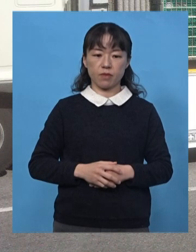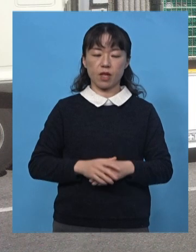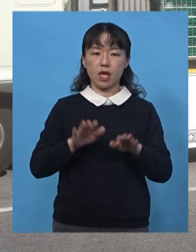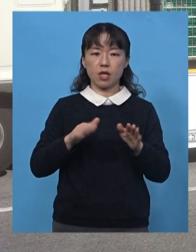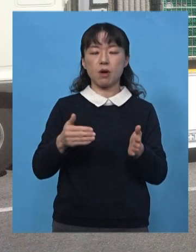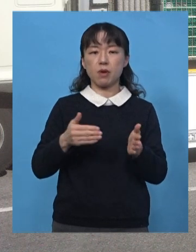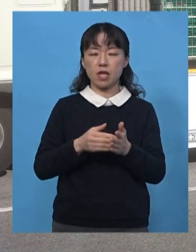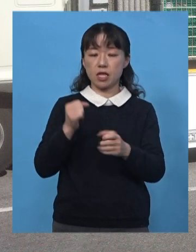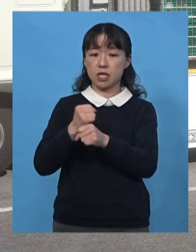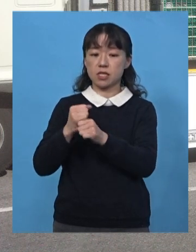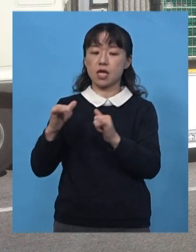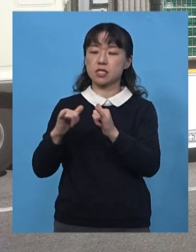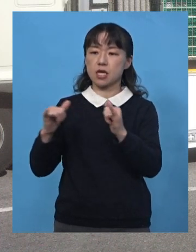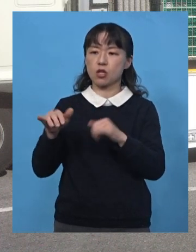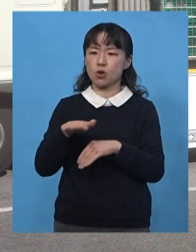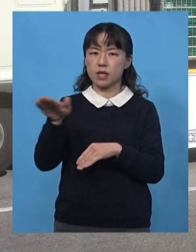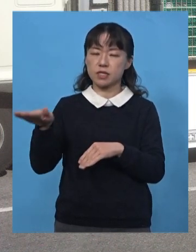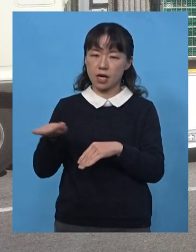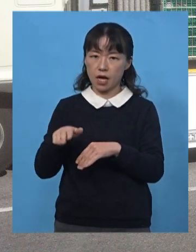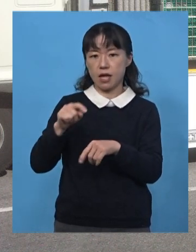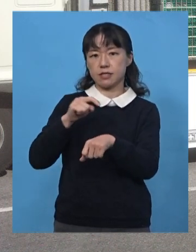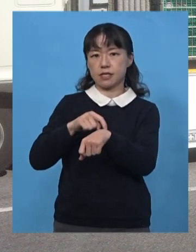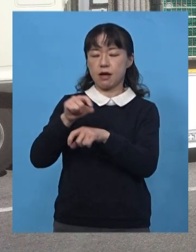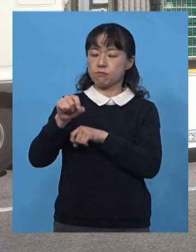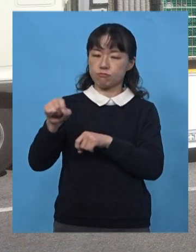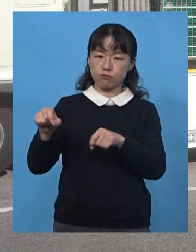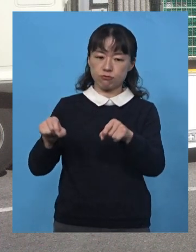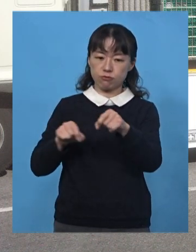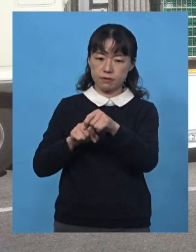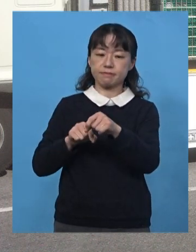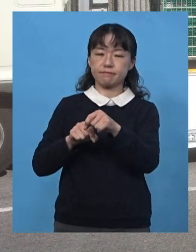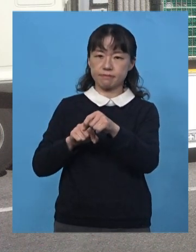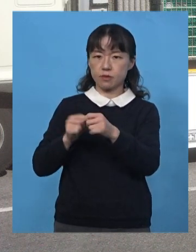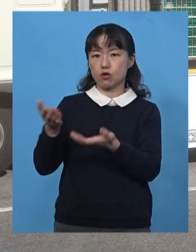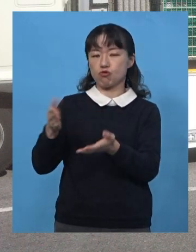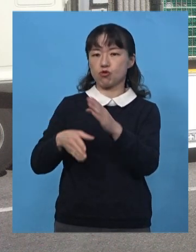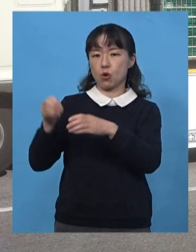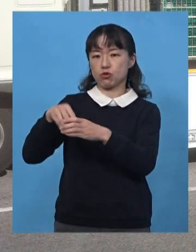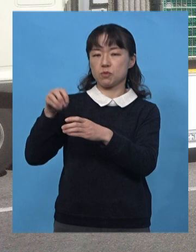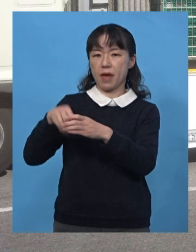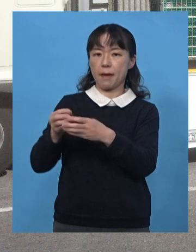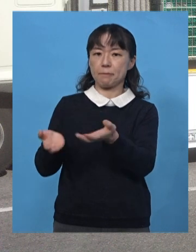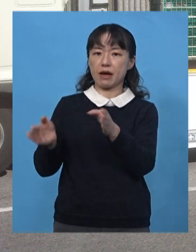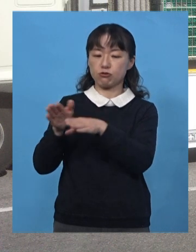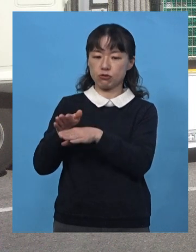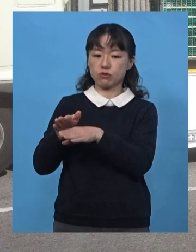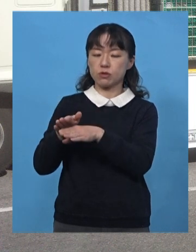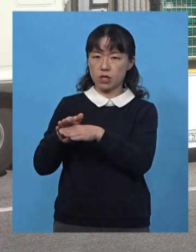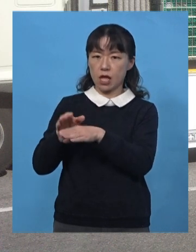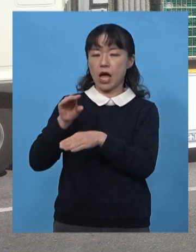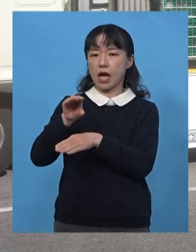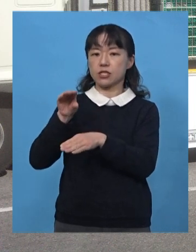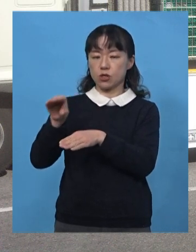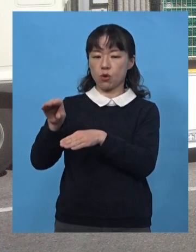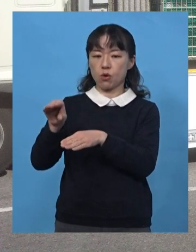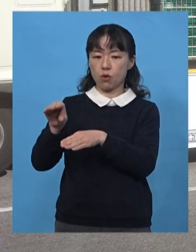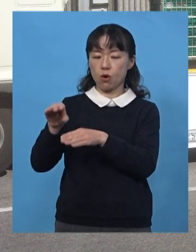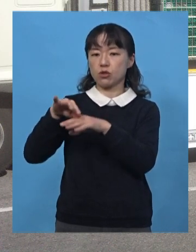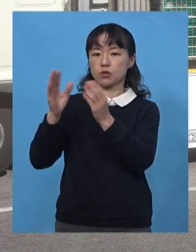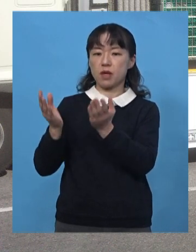まで生産者の皆さんが手間と時間を費やしていた袋詰めやパック詰め配送